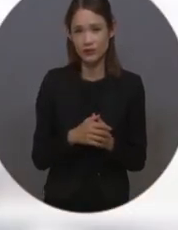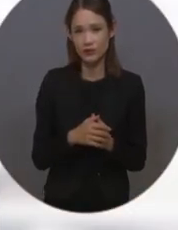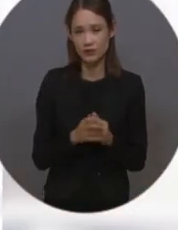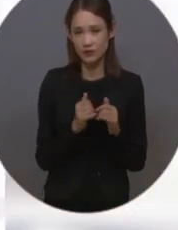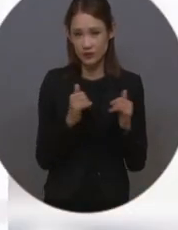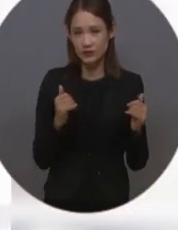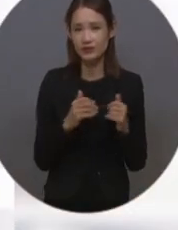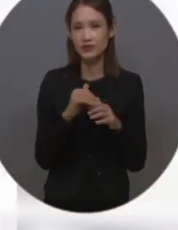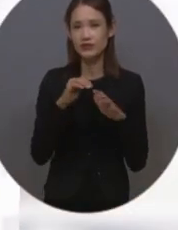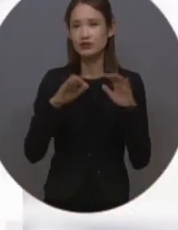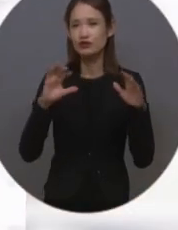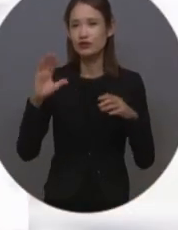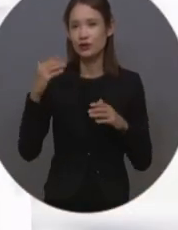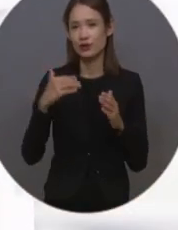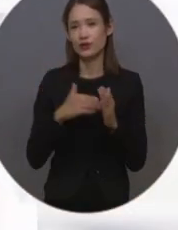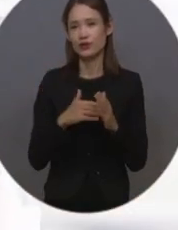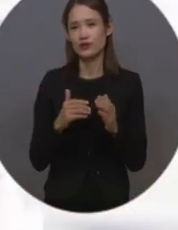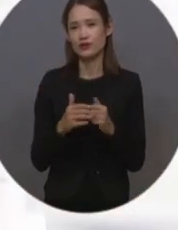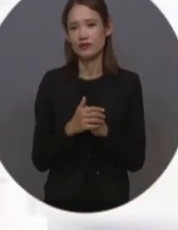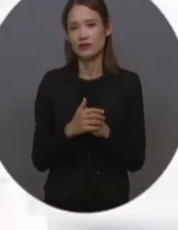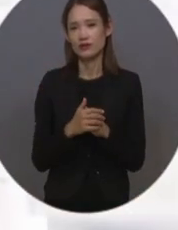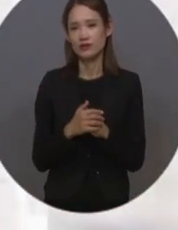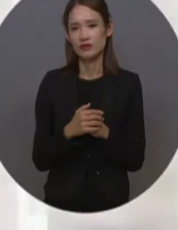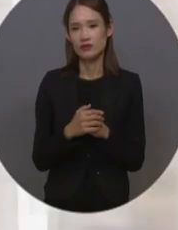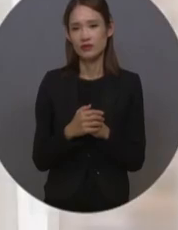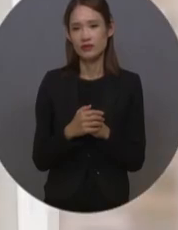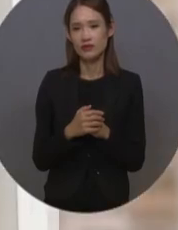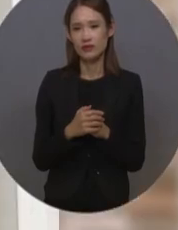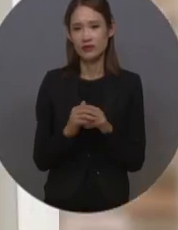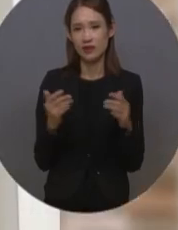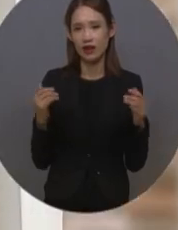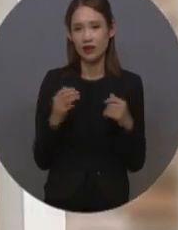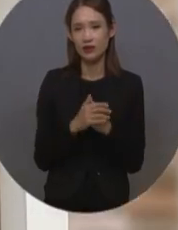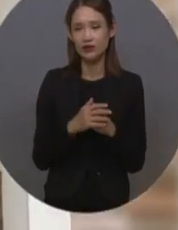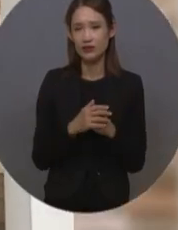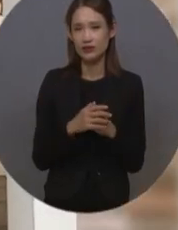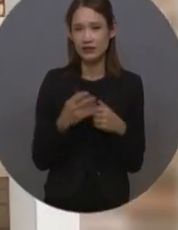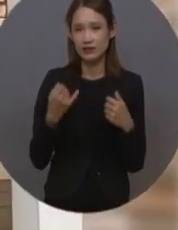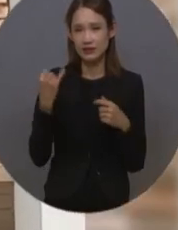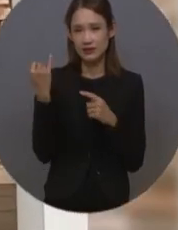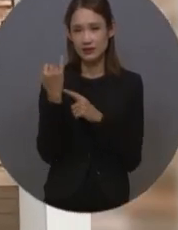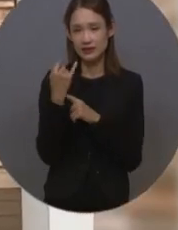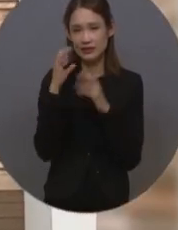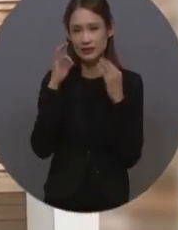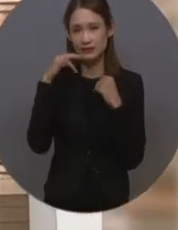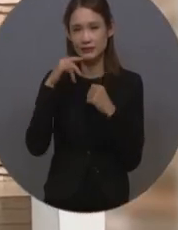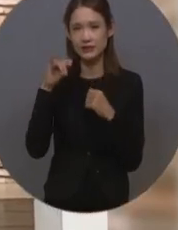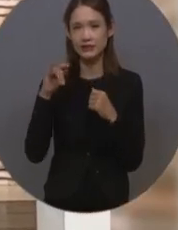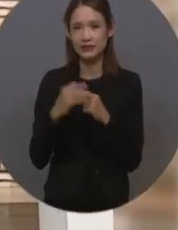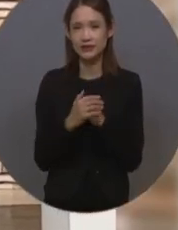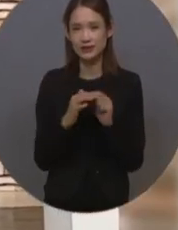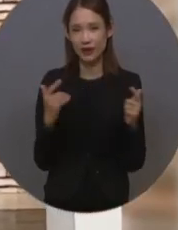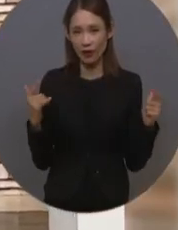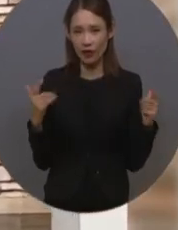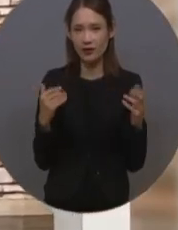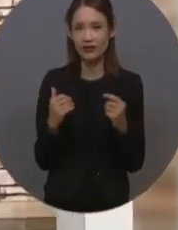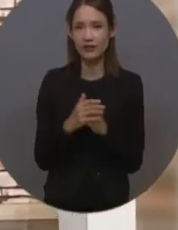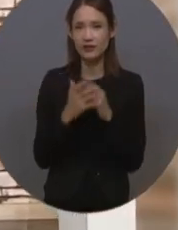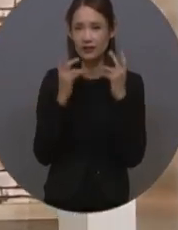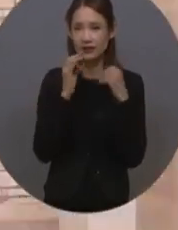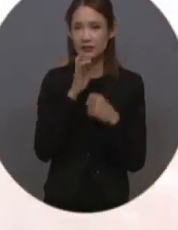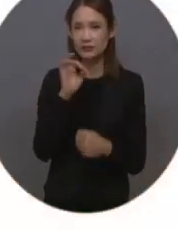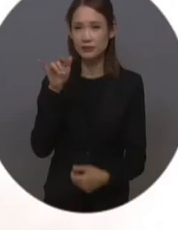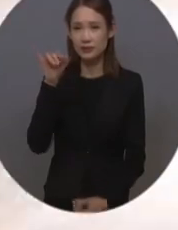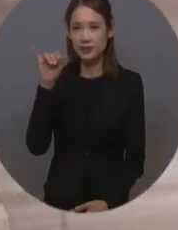분들이 네. 우리 이웃이 되어주셔서 뭐 그 다둥이 엄마 김지선 씨나 또 많은 셀럽들이 또